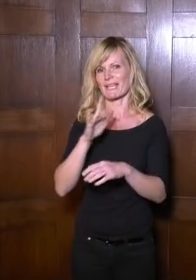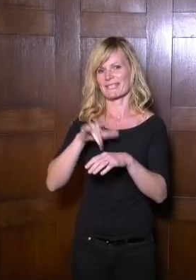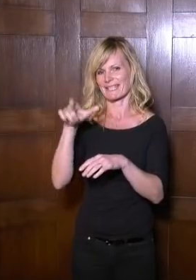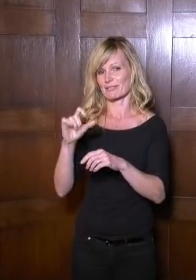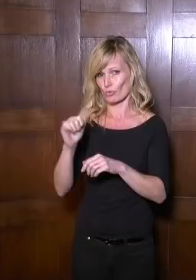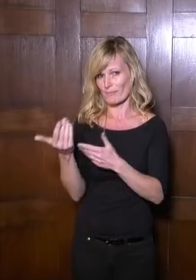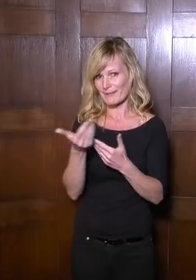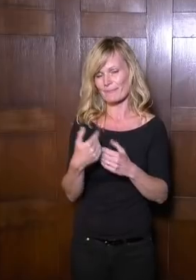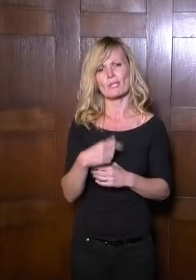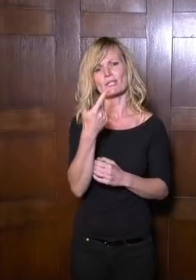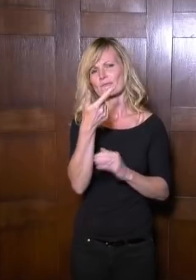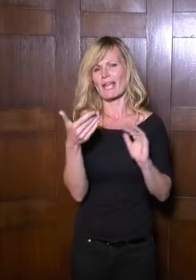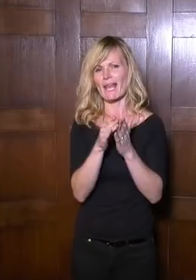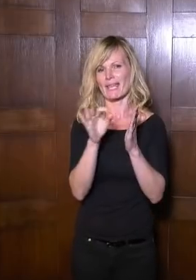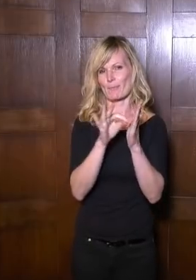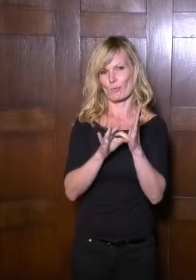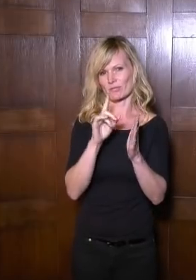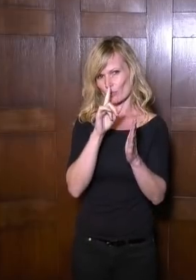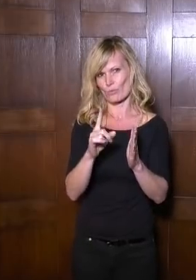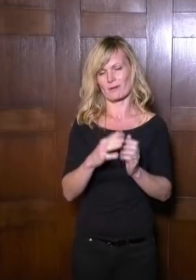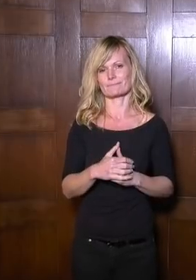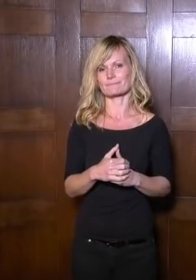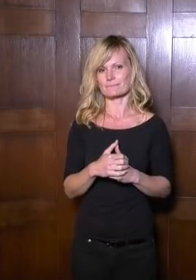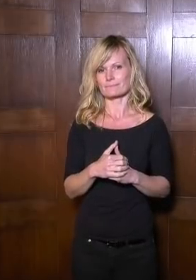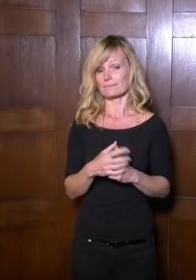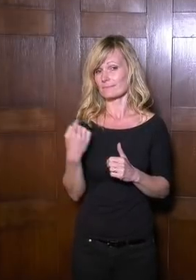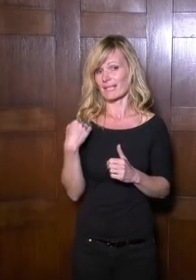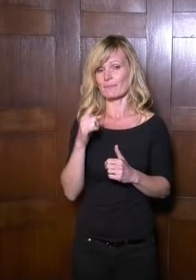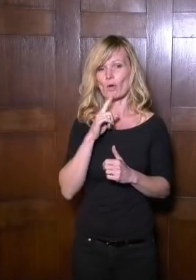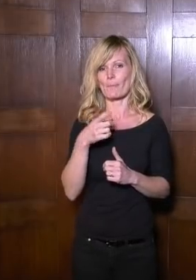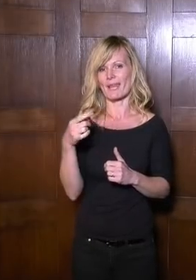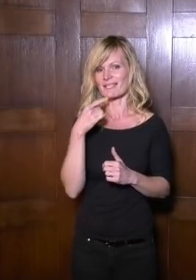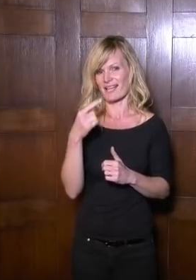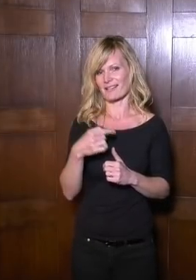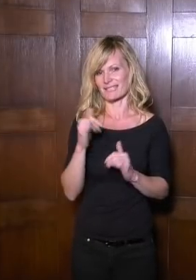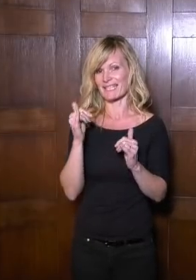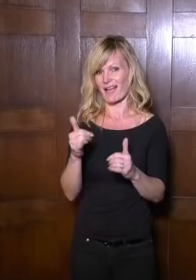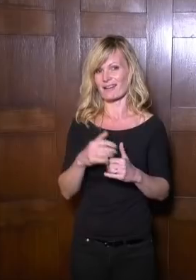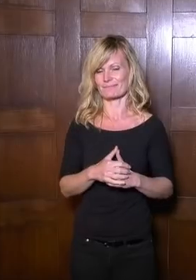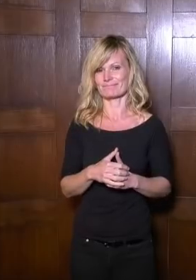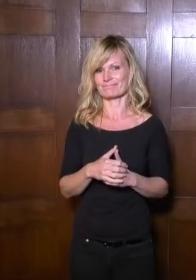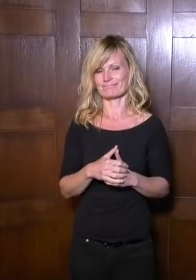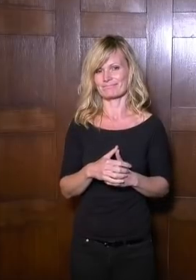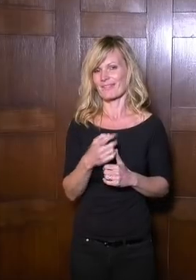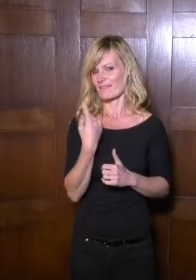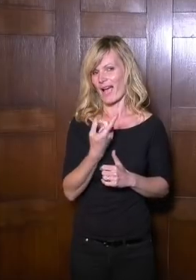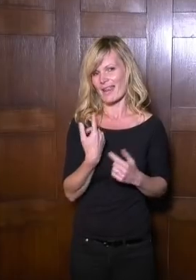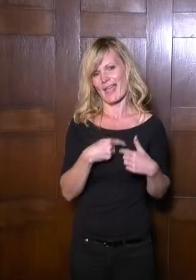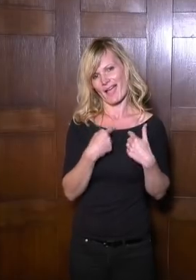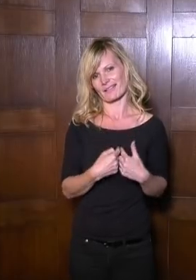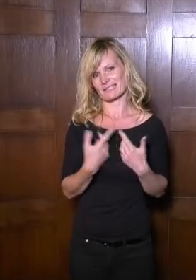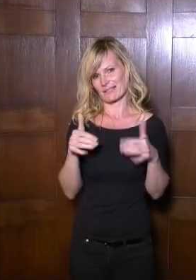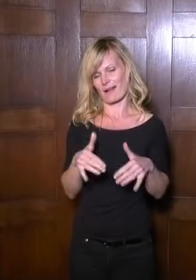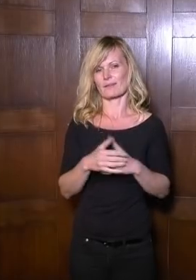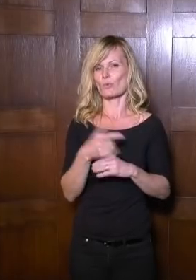wirklich nur zwei kleine Punkte, und zwar ich wollte noch mal auf das eingehen, was Frau Pallas gesagt hat. Ja, irgendwo haben wir doch auch alle ein Herz. Und ich will nur einen ganz